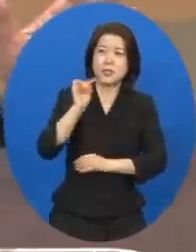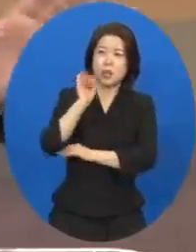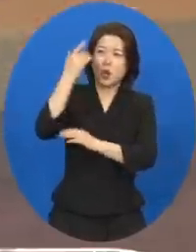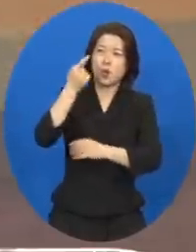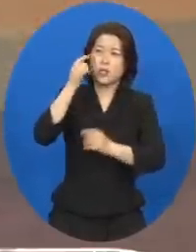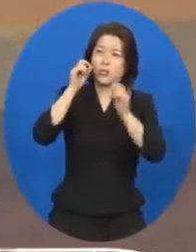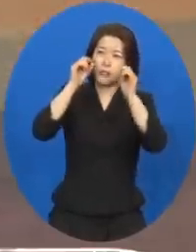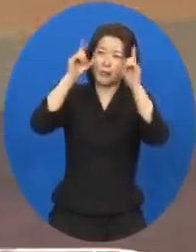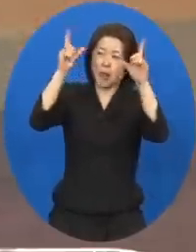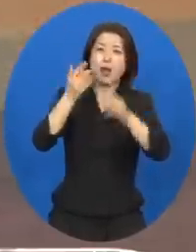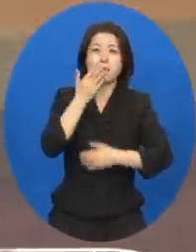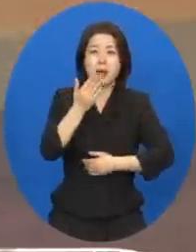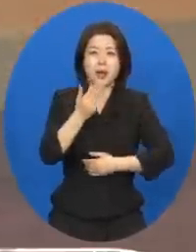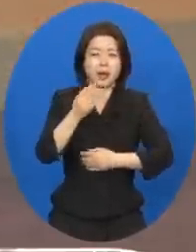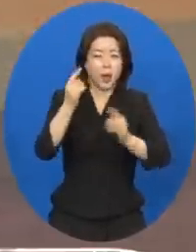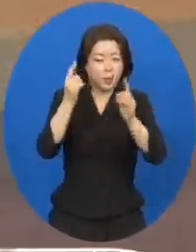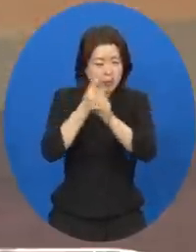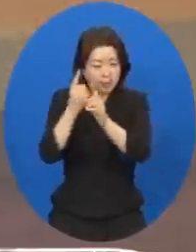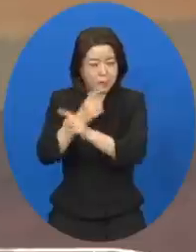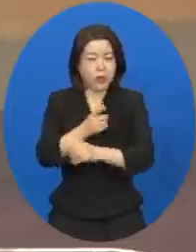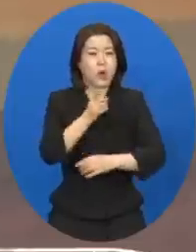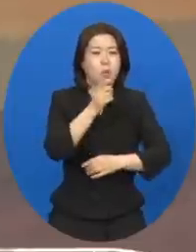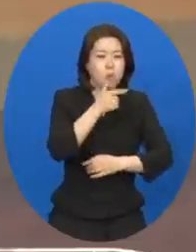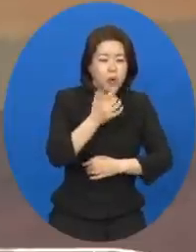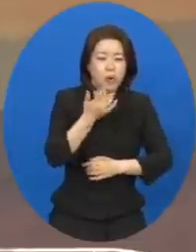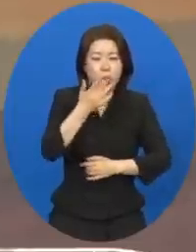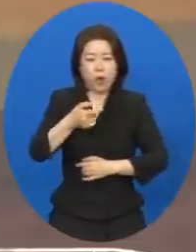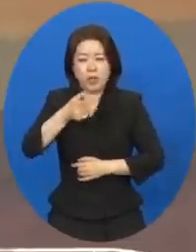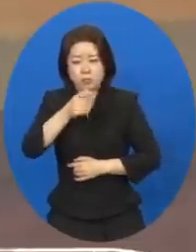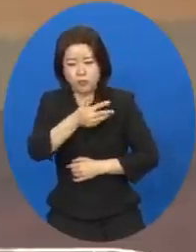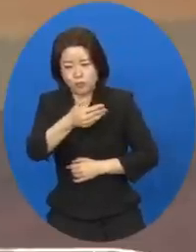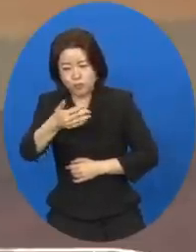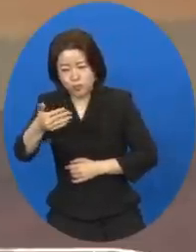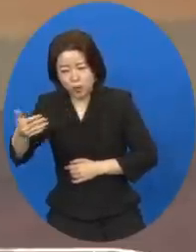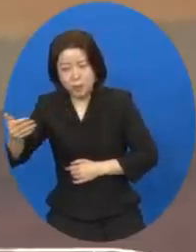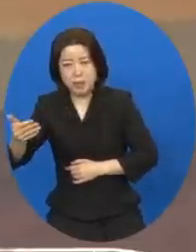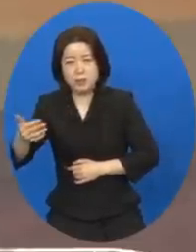열리게 될 거예요. 매일매일 월요일, 화요일, 수요일 지나가면서.